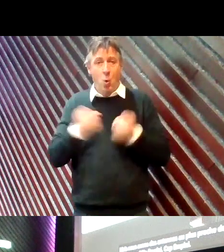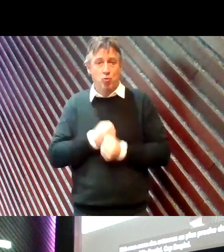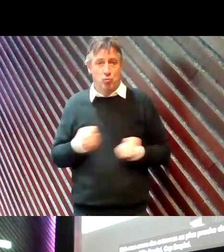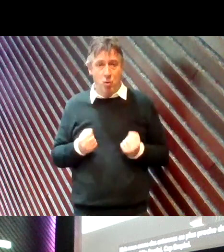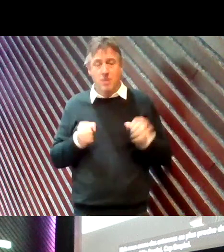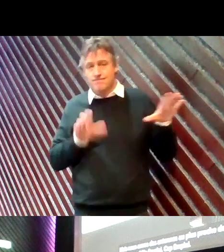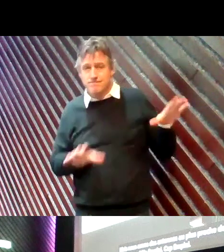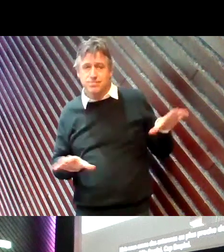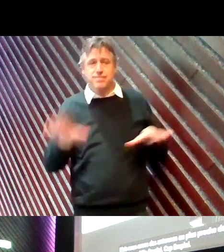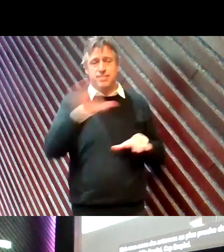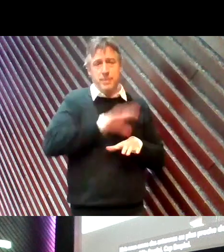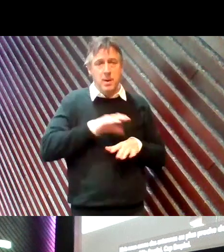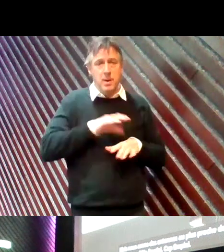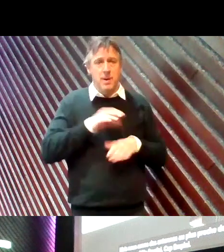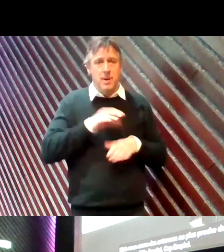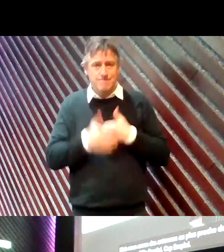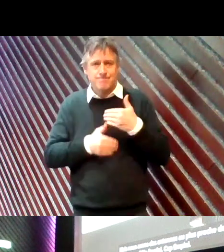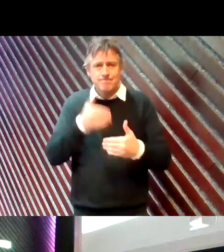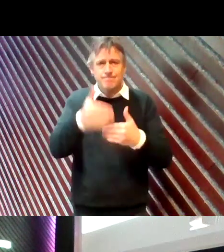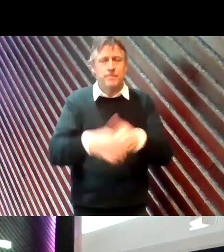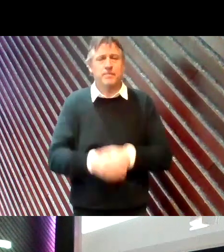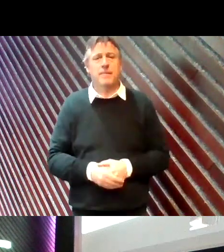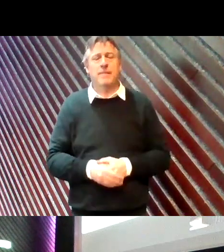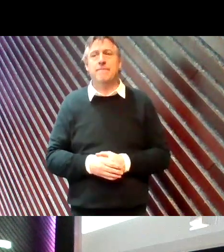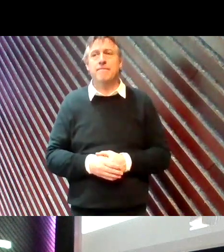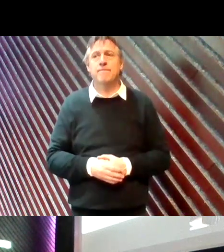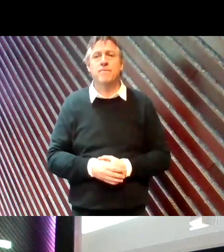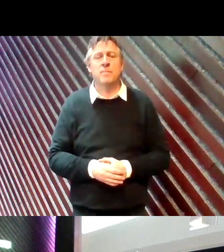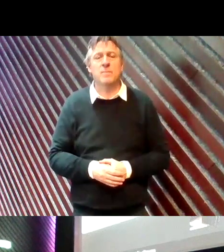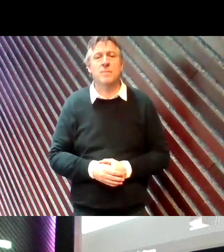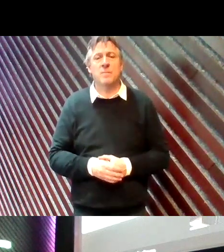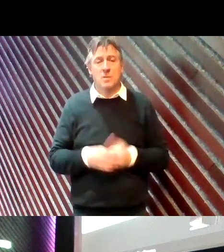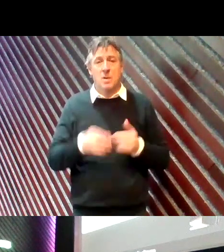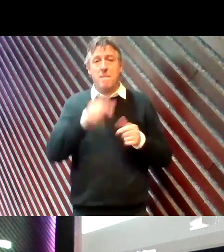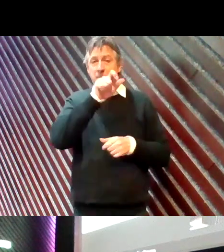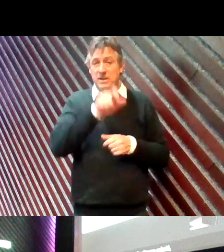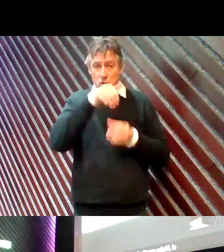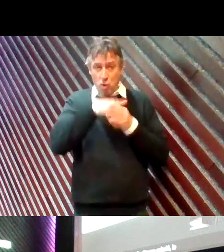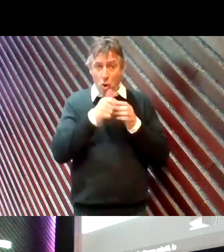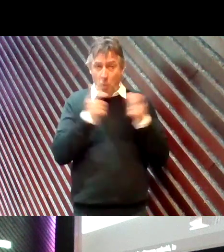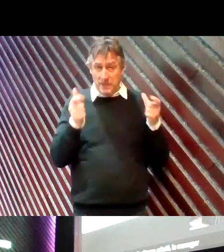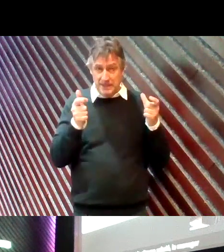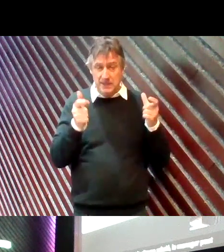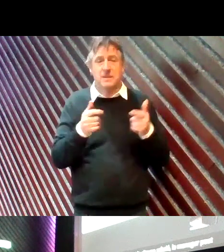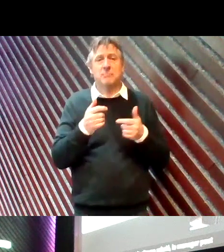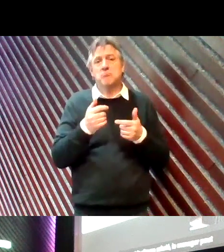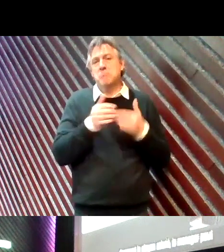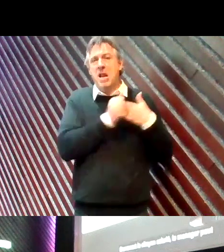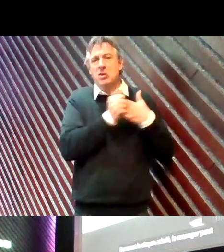Alors, comment le citoyen, salarié ou le manager peut permettre l'inclusion